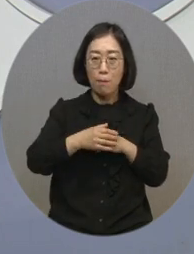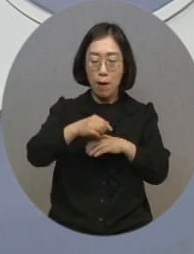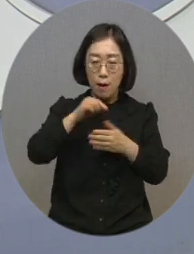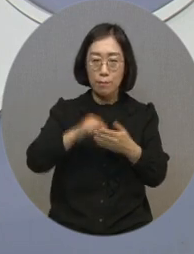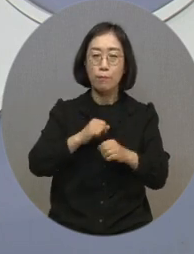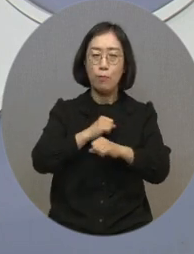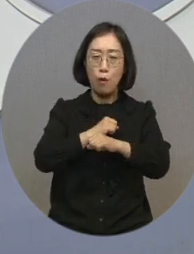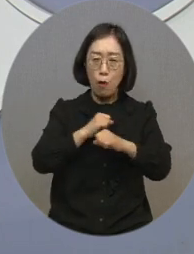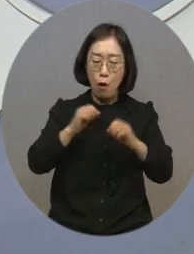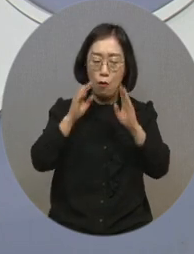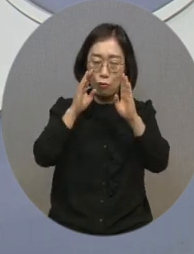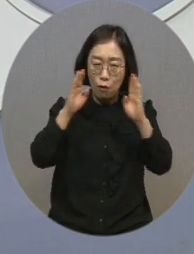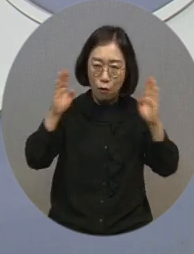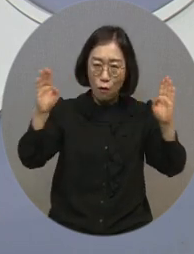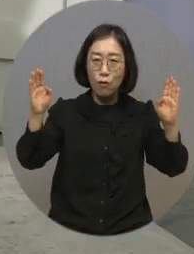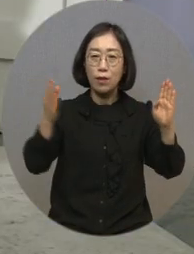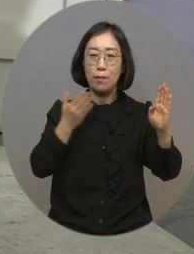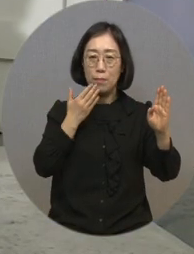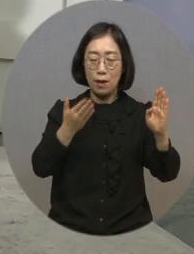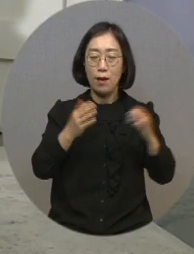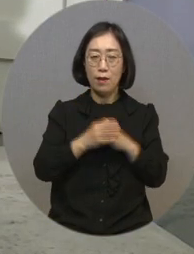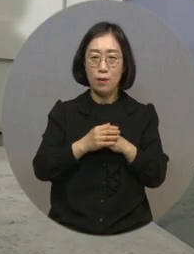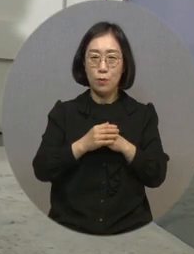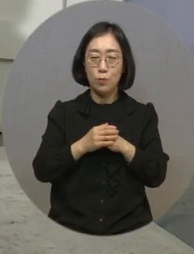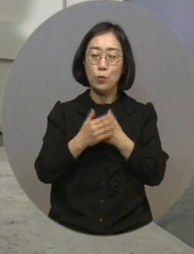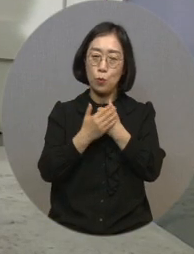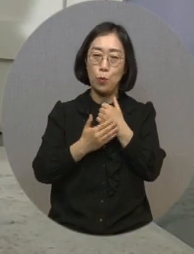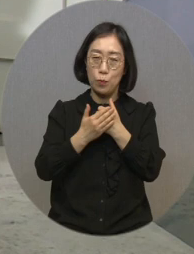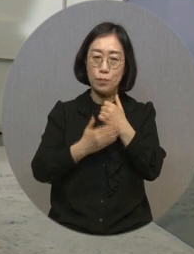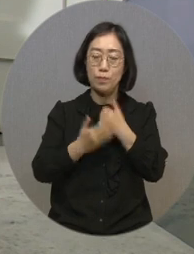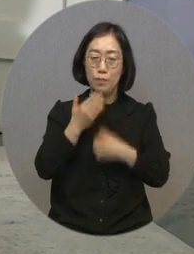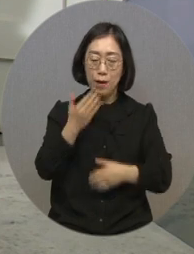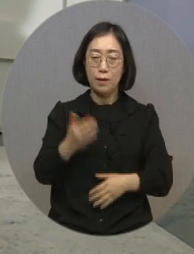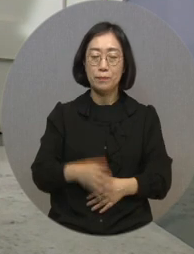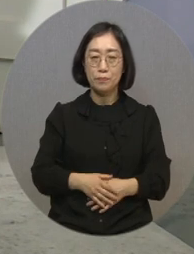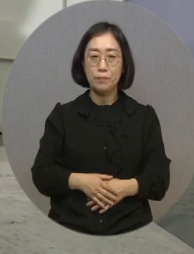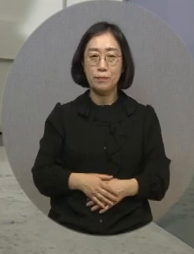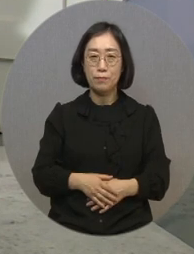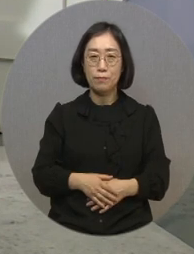지금의 부분이 된 것 같습니다. 네.